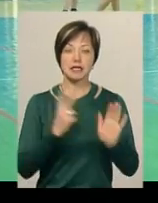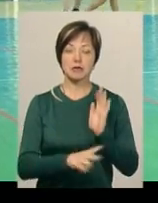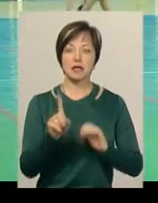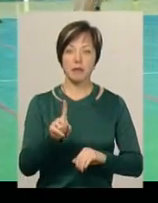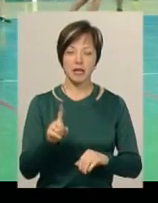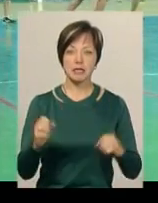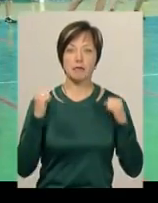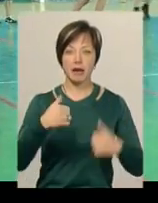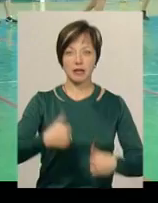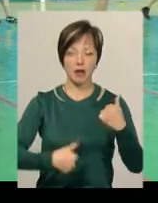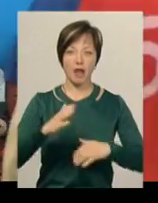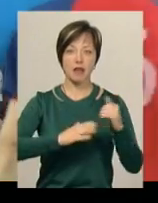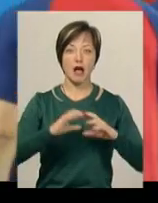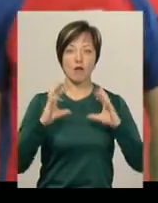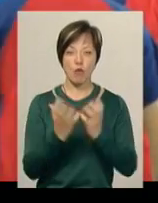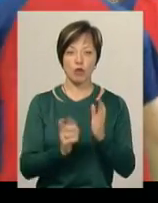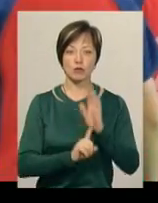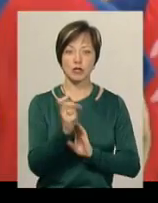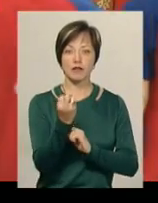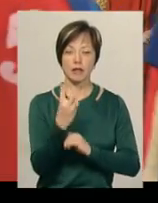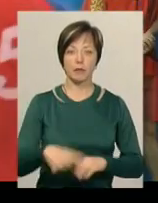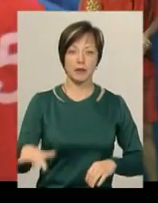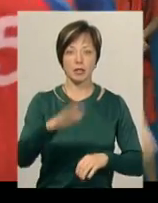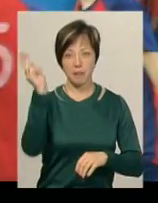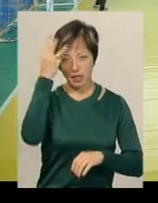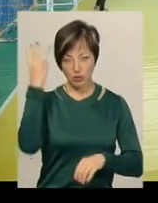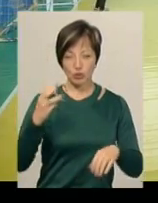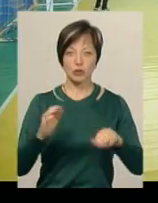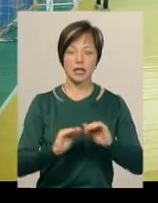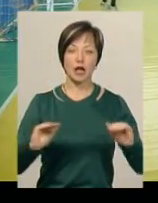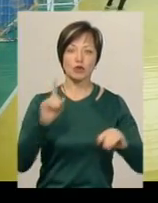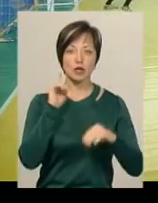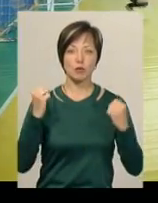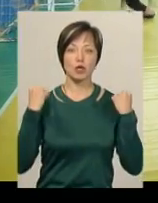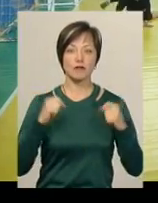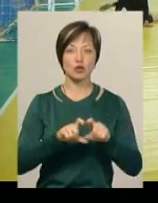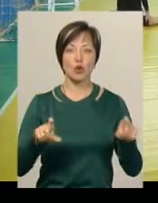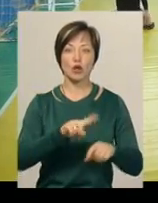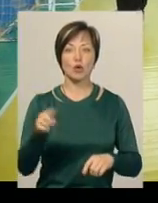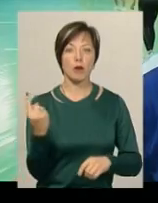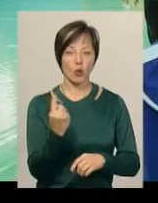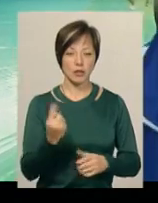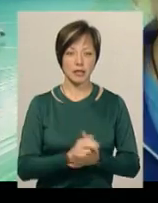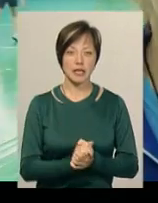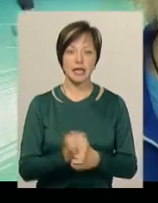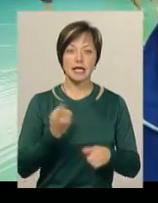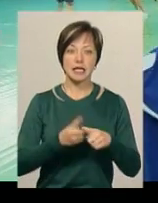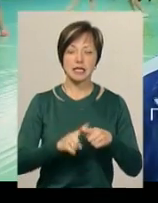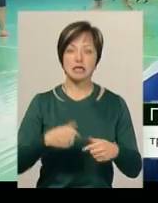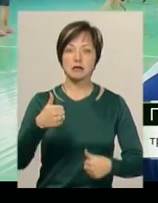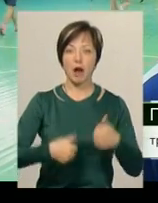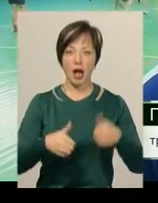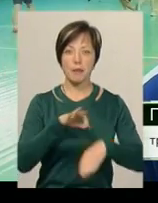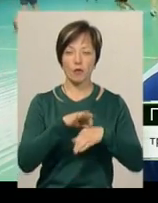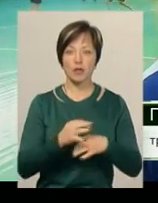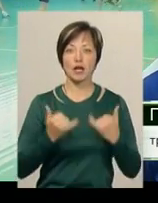71-ша спартакіада з гандболу розпочалася о півдні в приміщенні Хмельницької дитячо-юнацької спортивної школи номер 1. Ці змагання проходять для